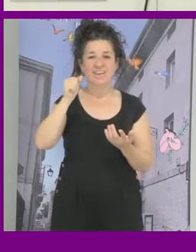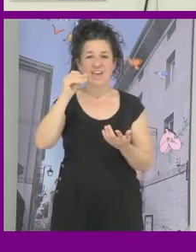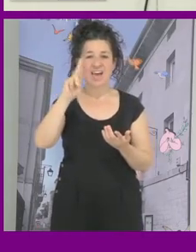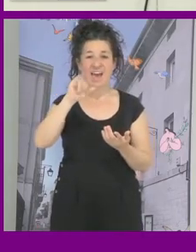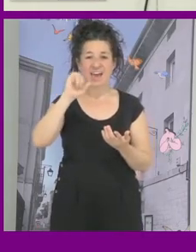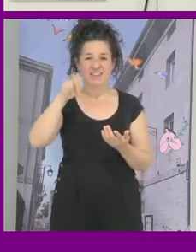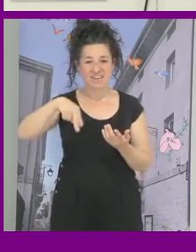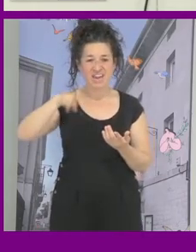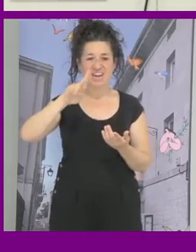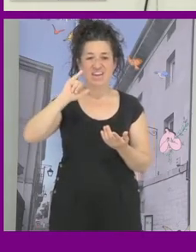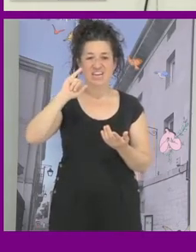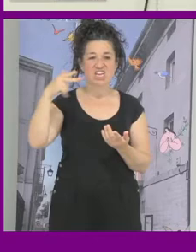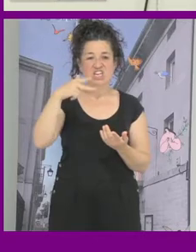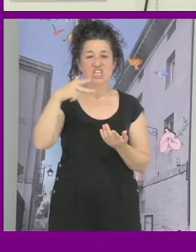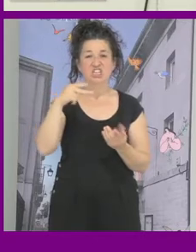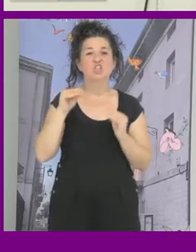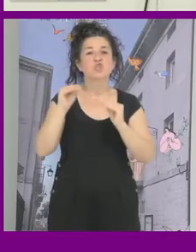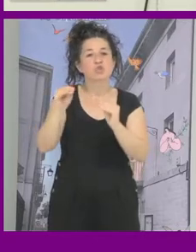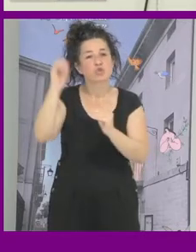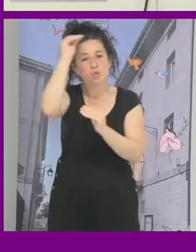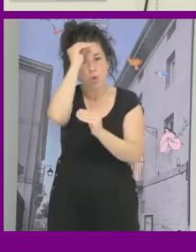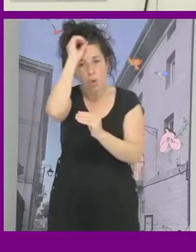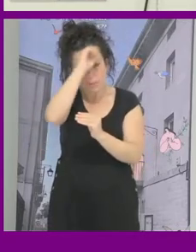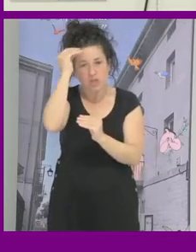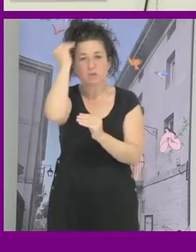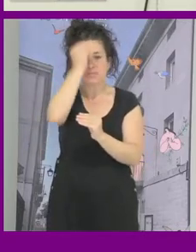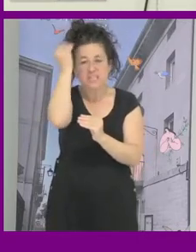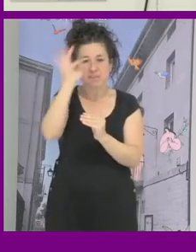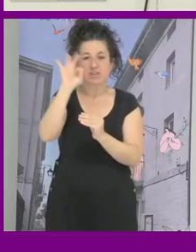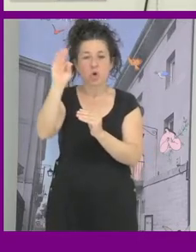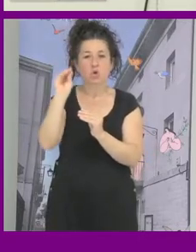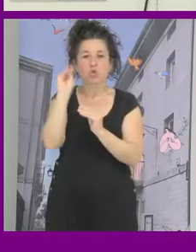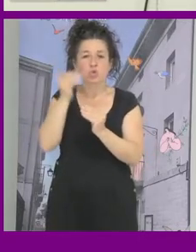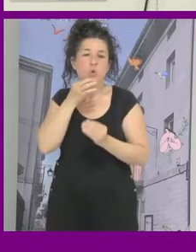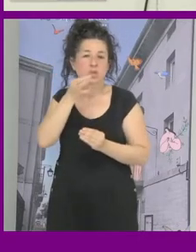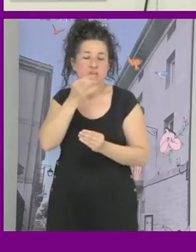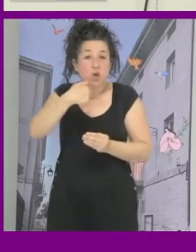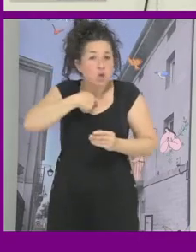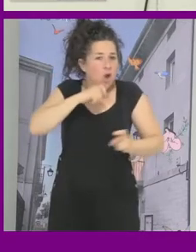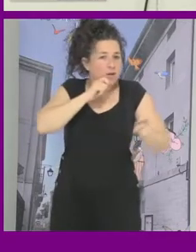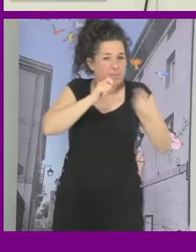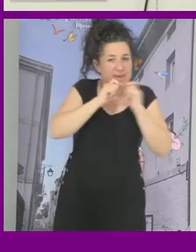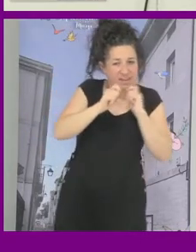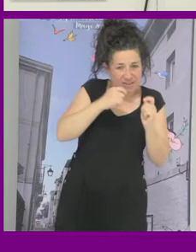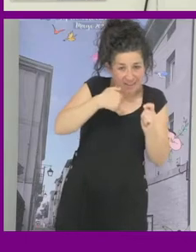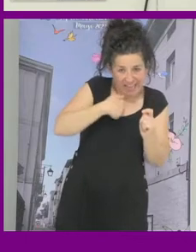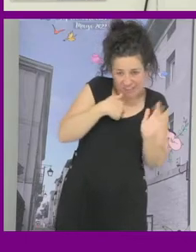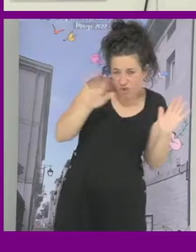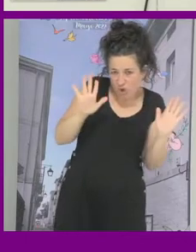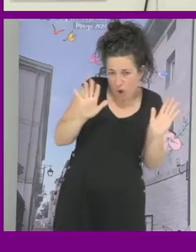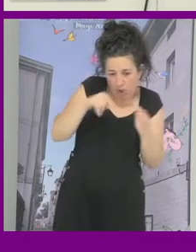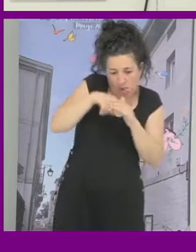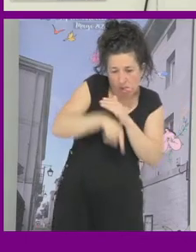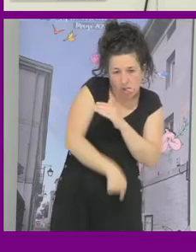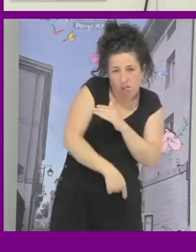pentsaeratik edo diskurtsotik, ez? Bueno, esan bezala, ni naiz kazetaria, orduan nik, oza, ez naiz sakonean Monique